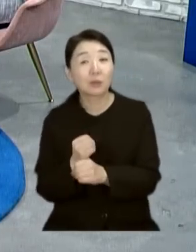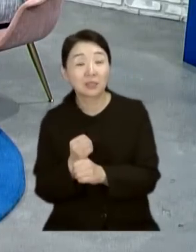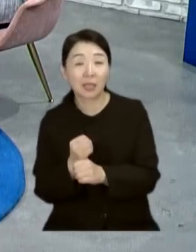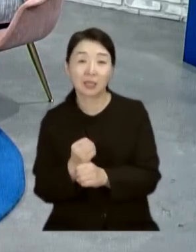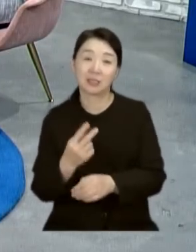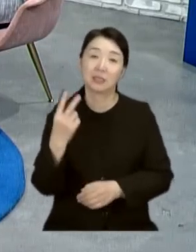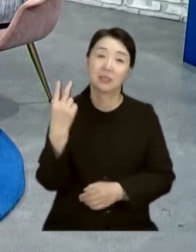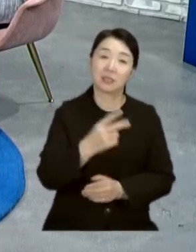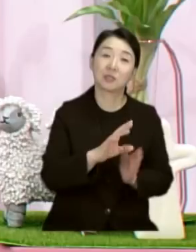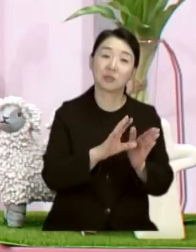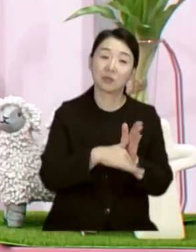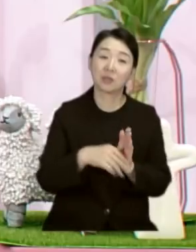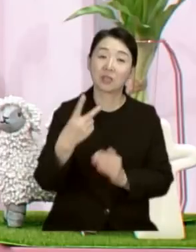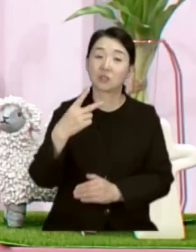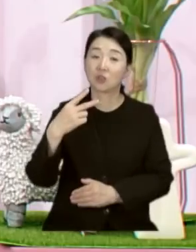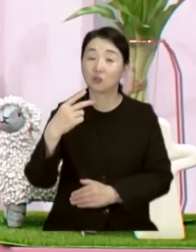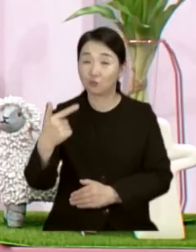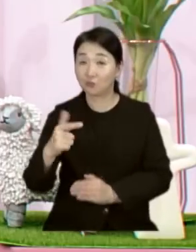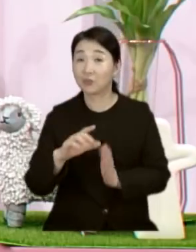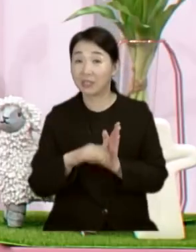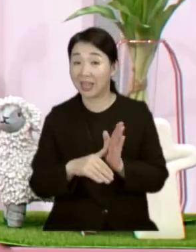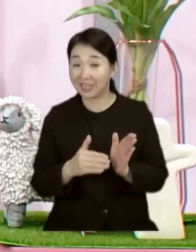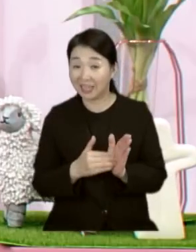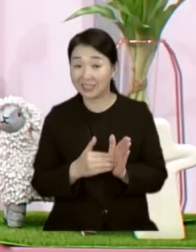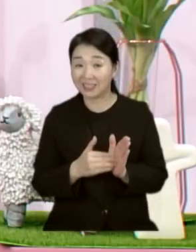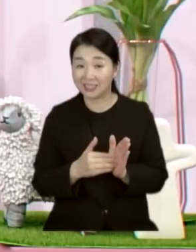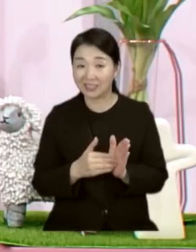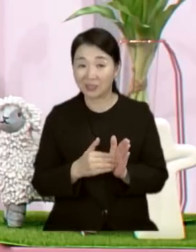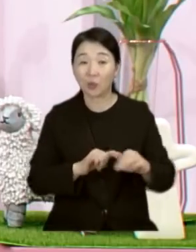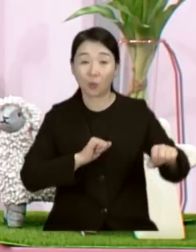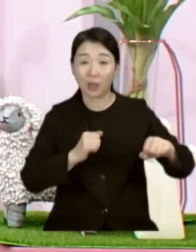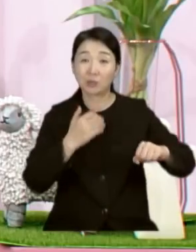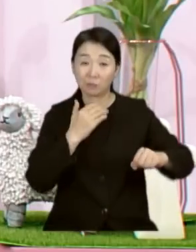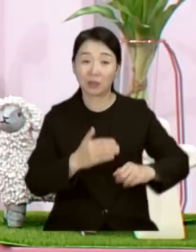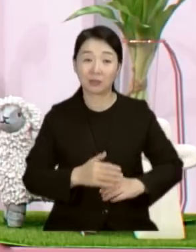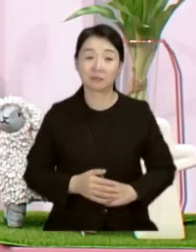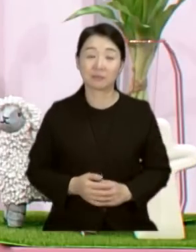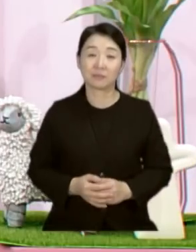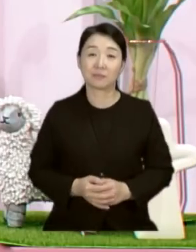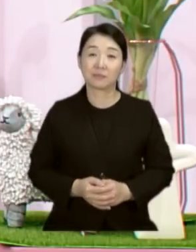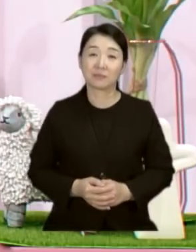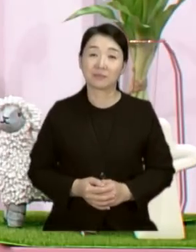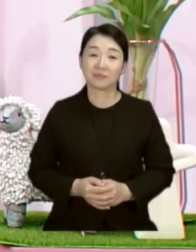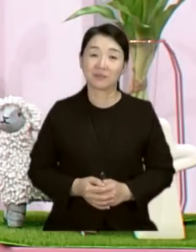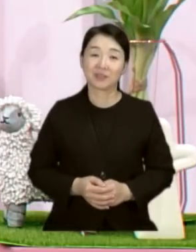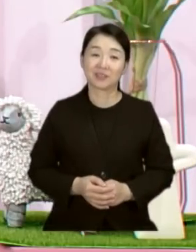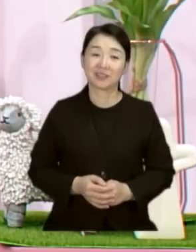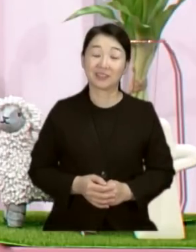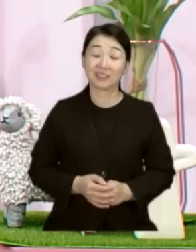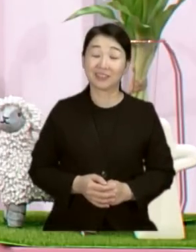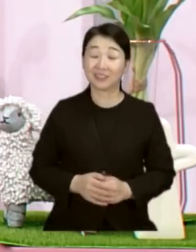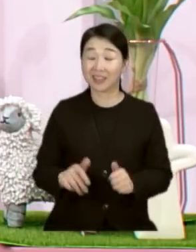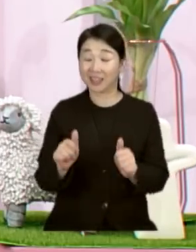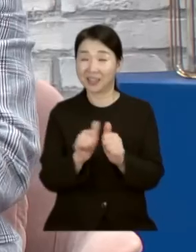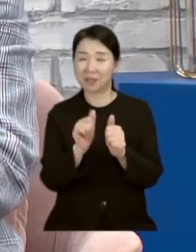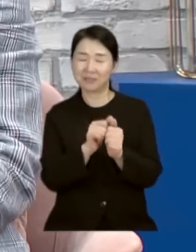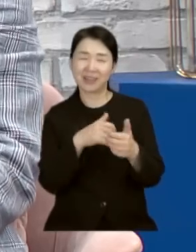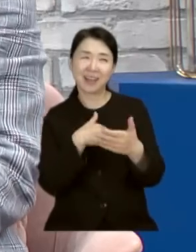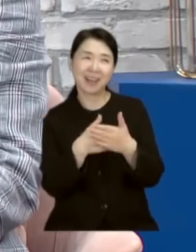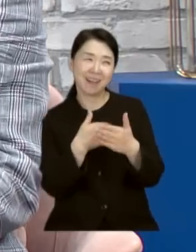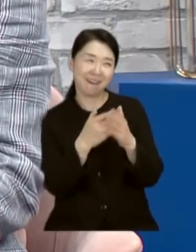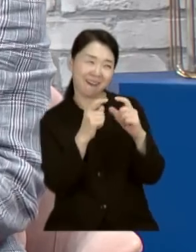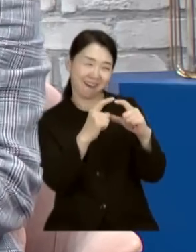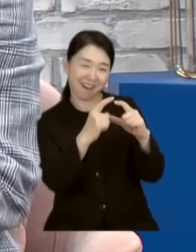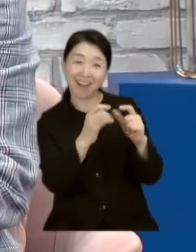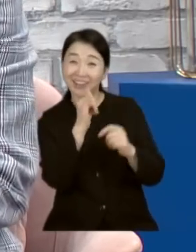주얼리가 2000년에서 2006년도 쯤까지 했을 거예요. 네. 그때 아마 가슴 설렌 우리 남자 형제들